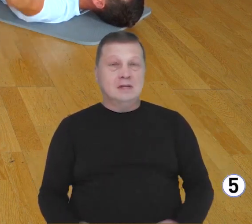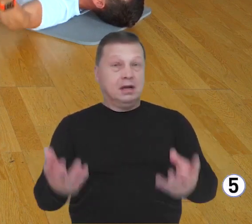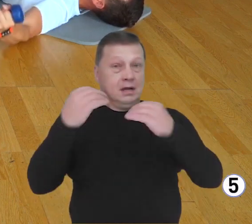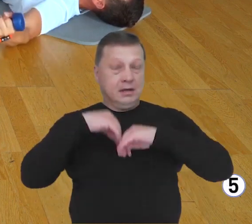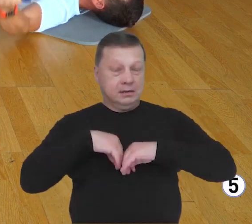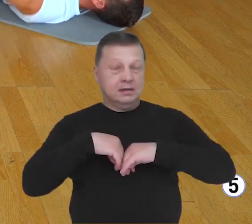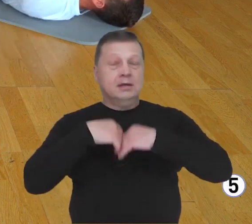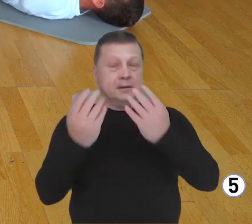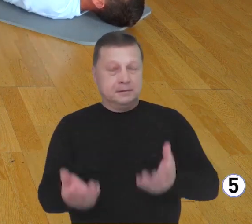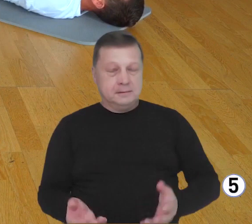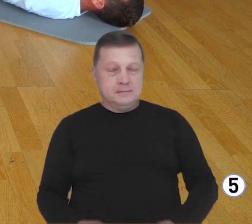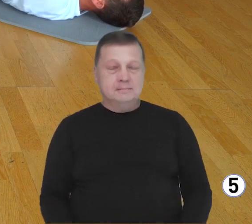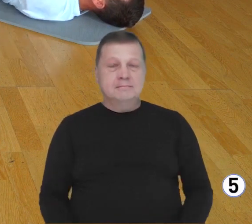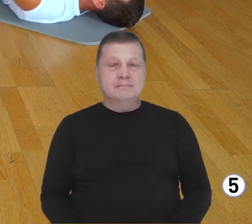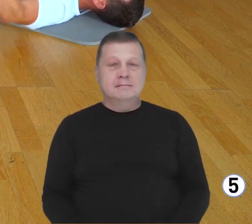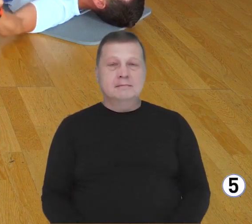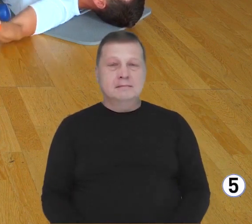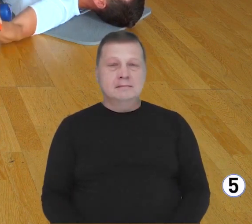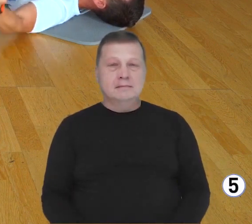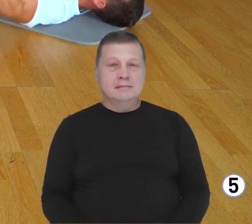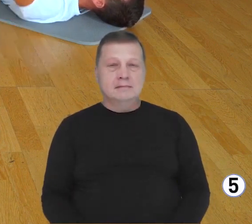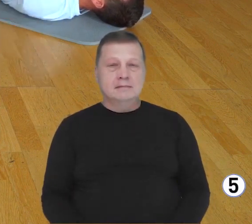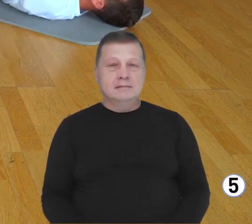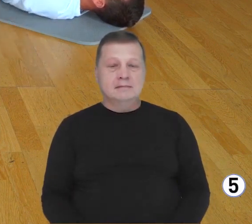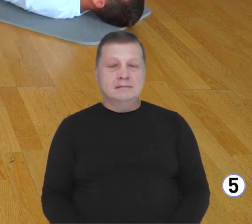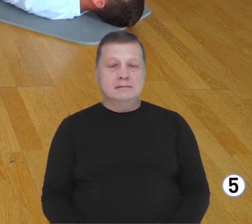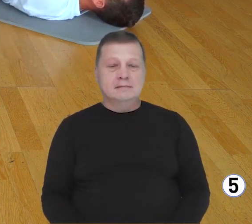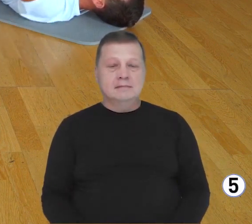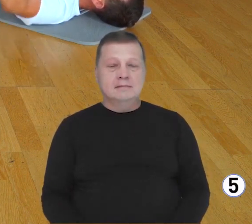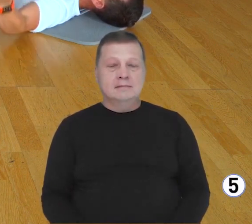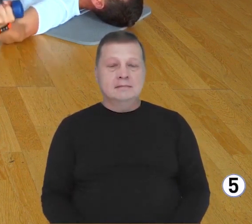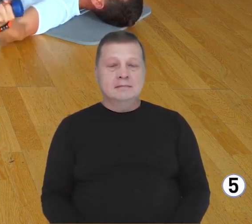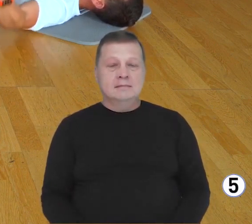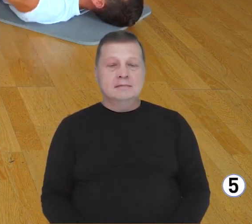Świetnie. Wdech, góra, wydech. Wdech, wydech.